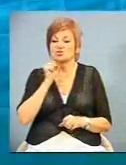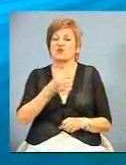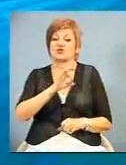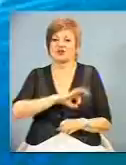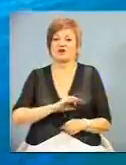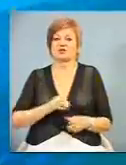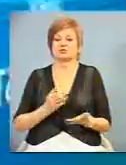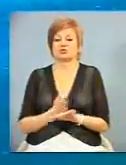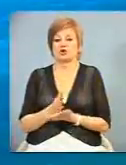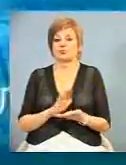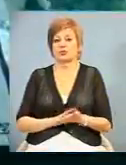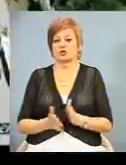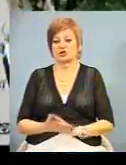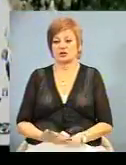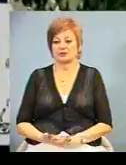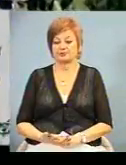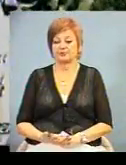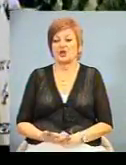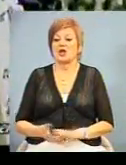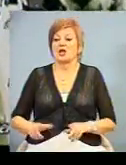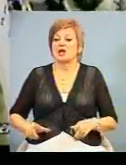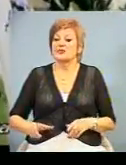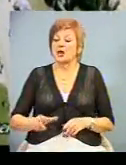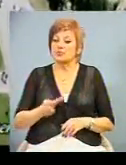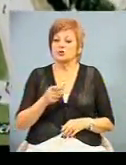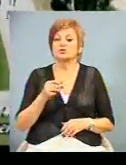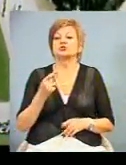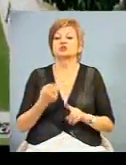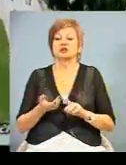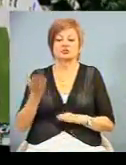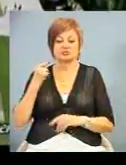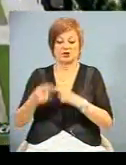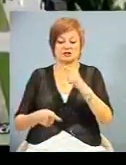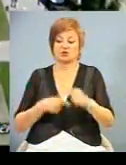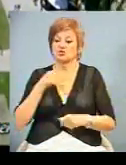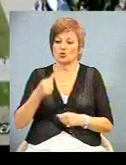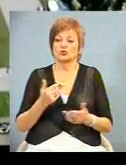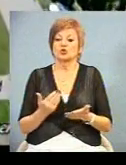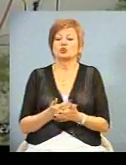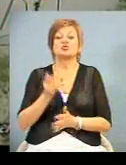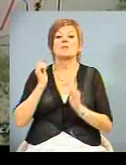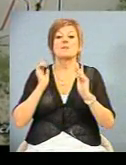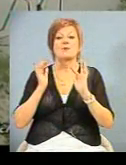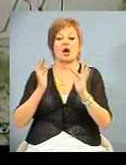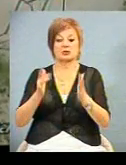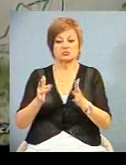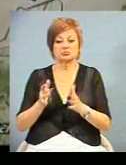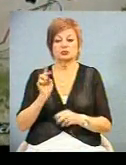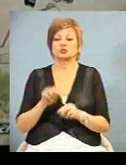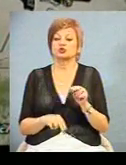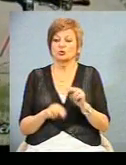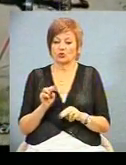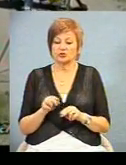становищем. На набережній магістралі Запоріжжя з наступного тижня почнуть будувати новий парк, повідомляють у прес-службі